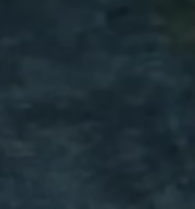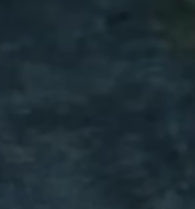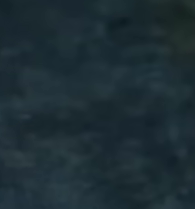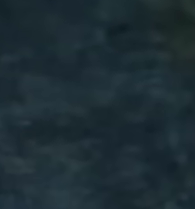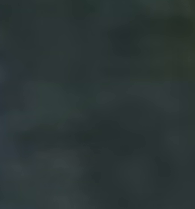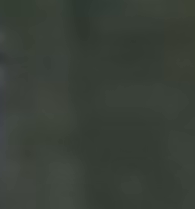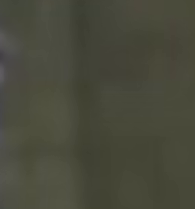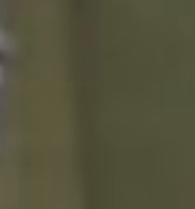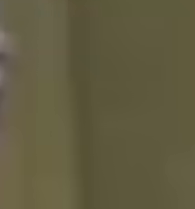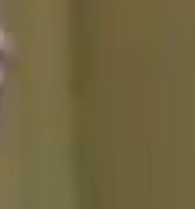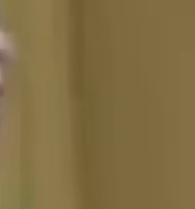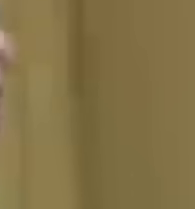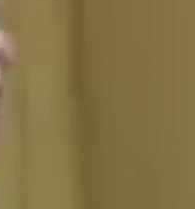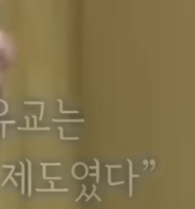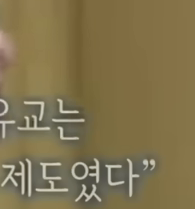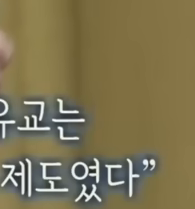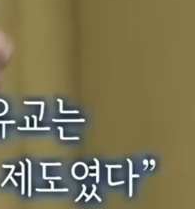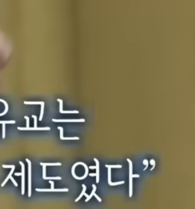많아졌죠네